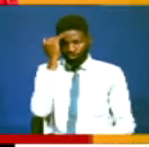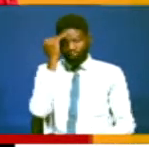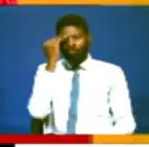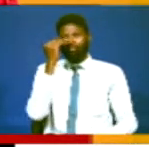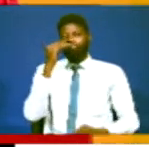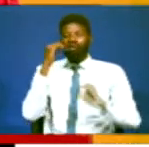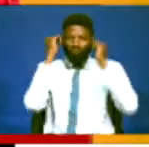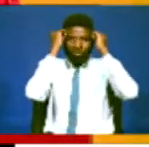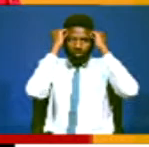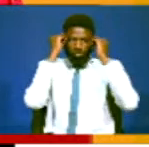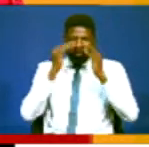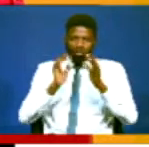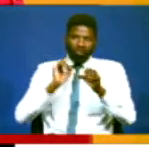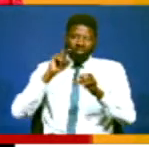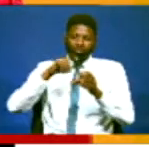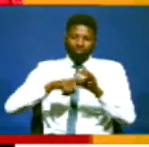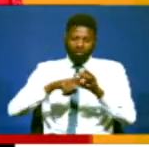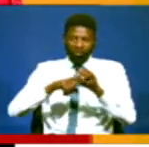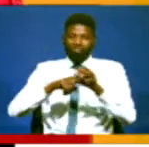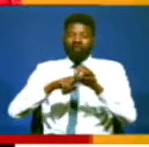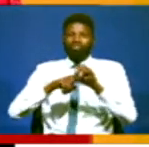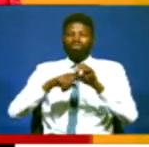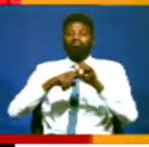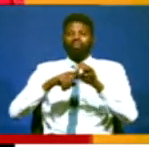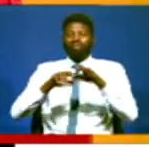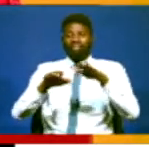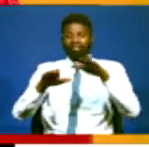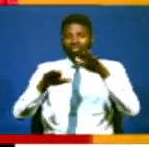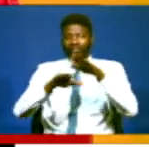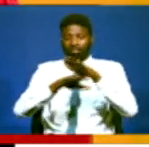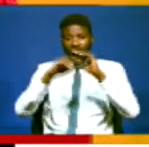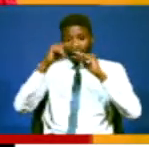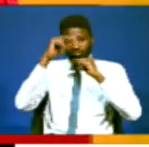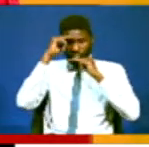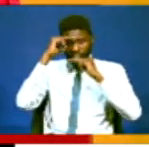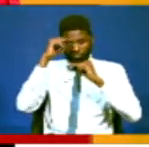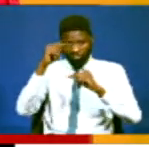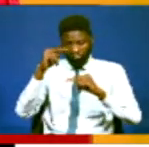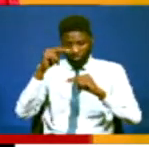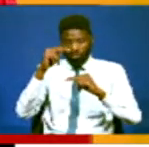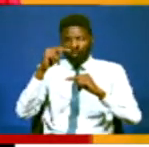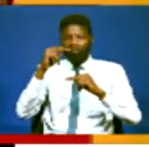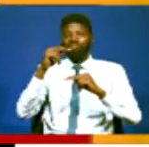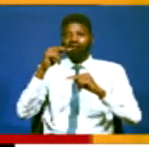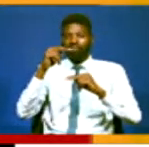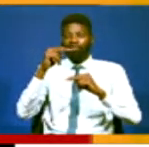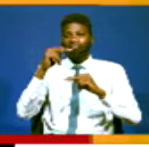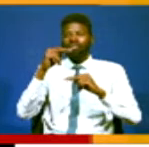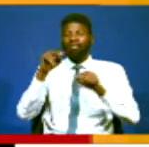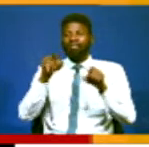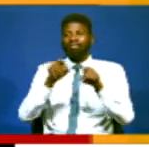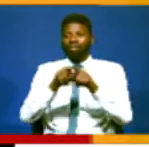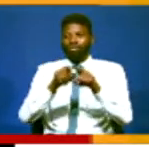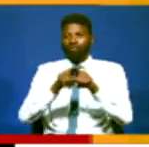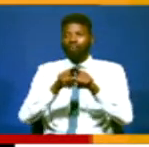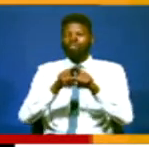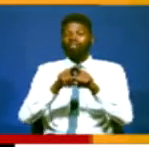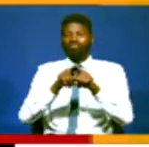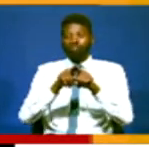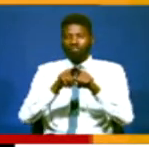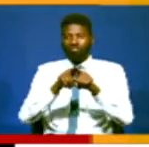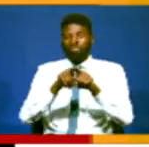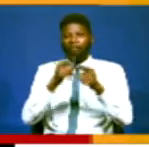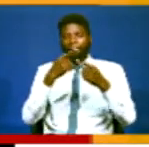msingi, shule za upili za awali katika ngazi hiyo ya elimu, watakuwa katika shule za msingi,